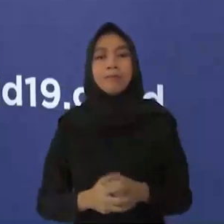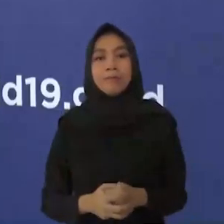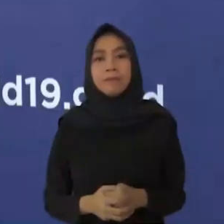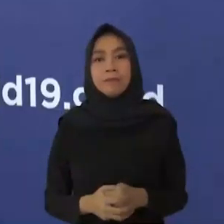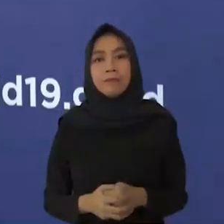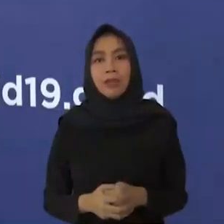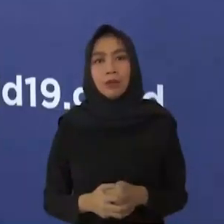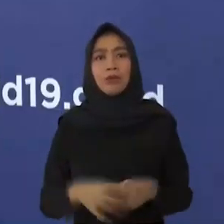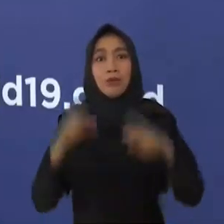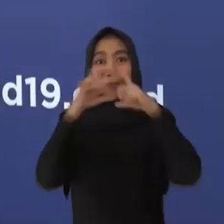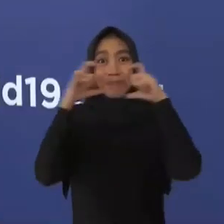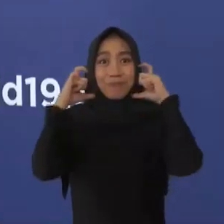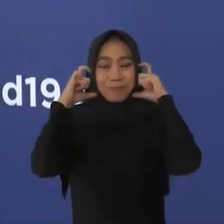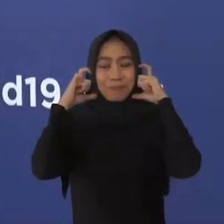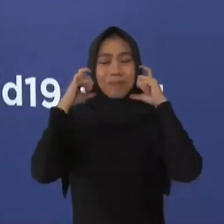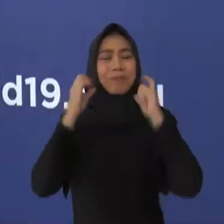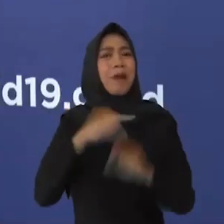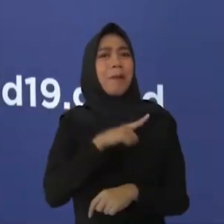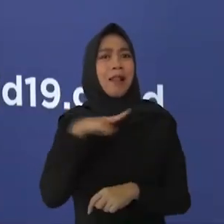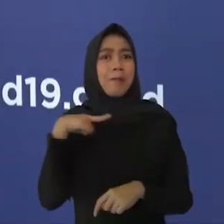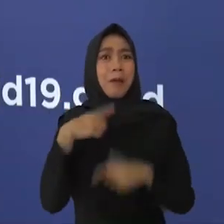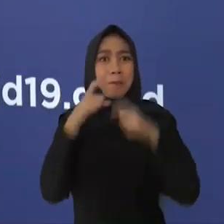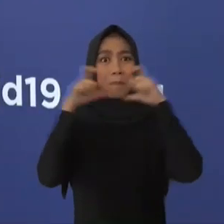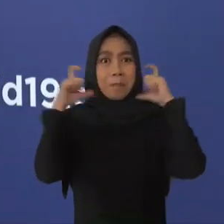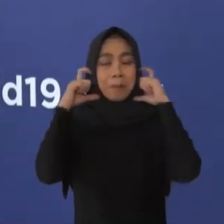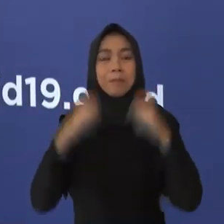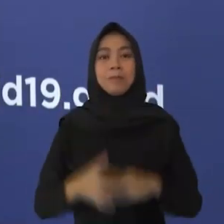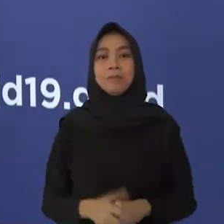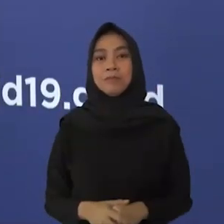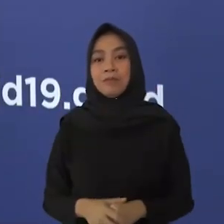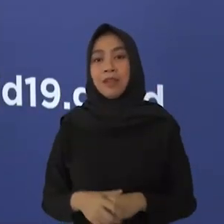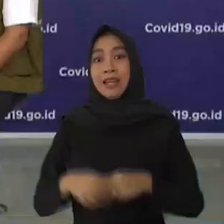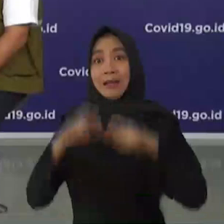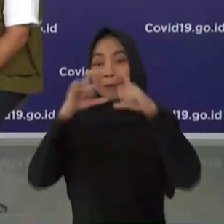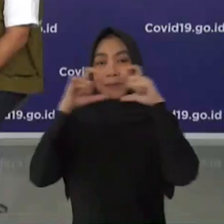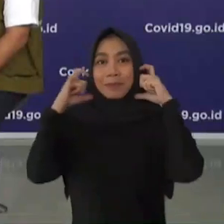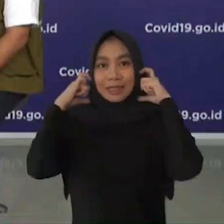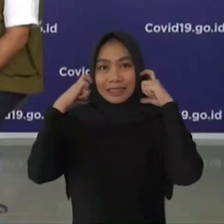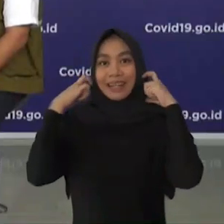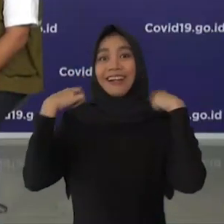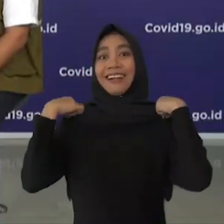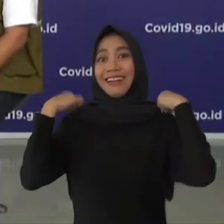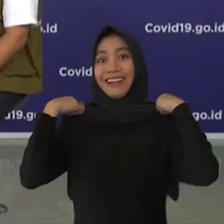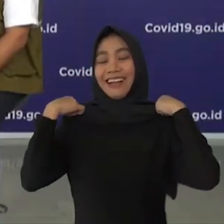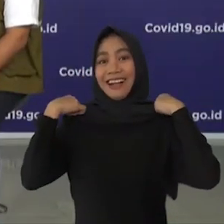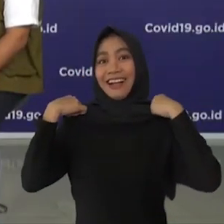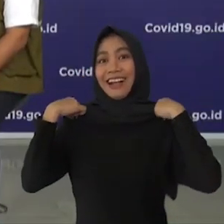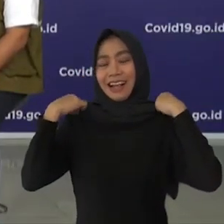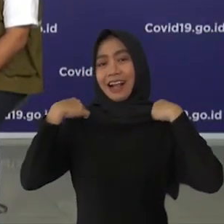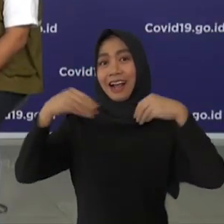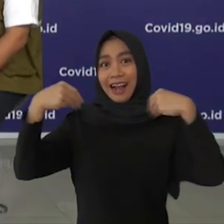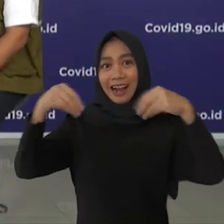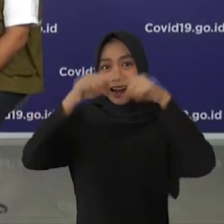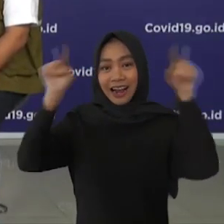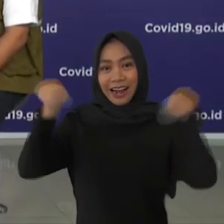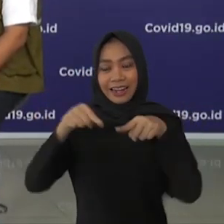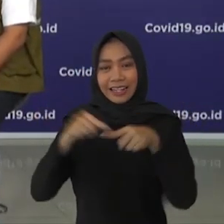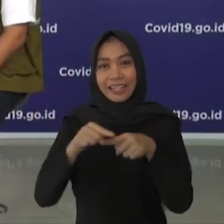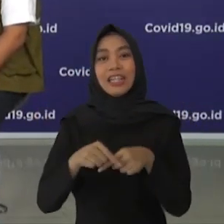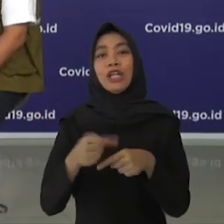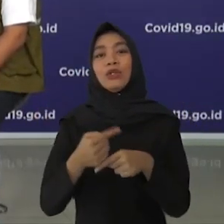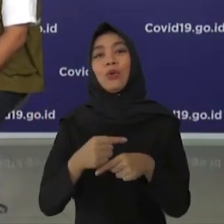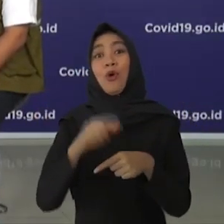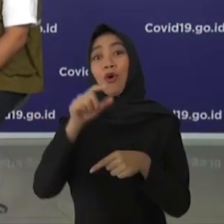sebetulnya kita pakai berapa lama sih nih Prof, masker kain ini? Masker kain sebaiknya untuk orang sehat dipakai maksimum 3-4